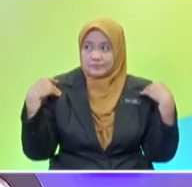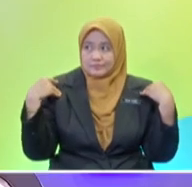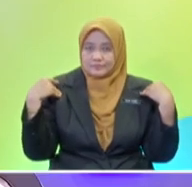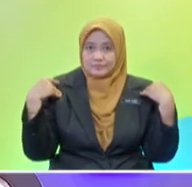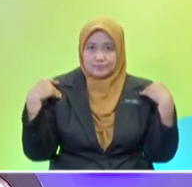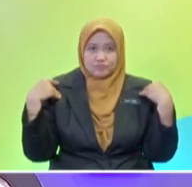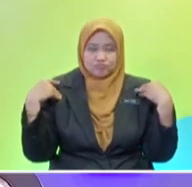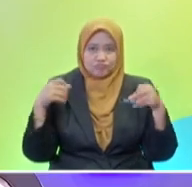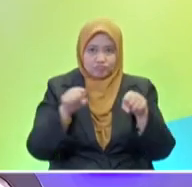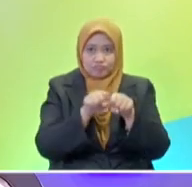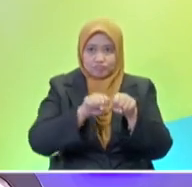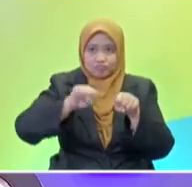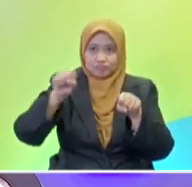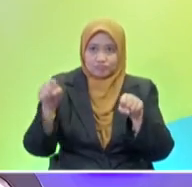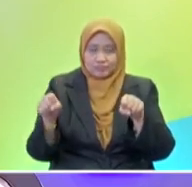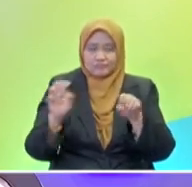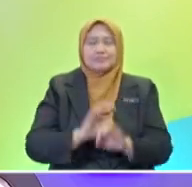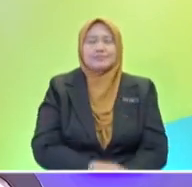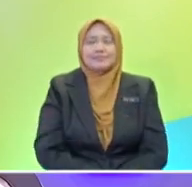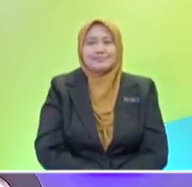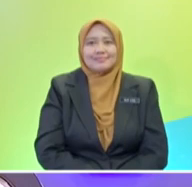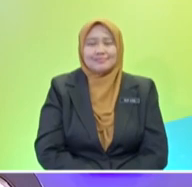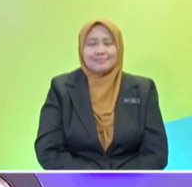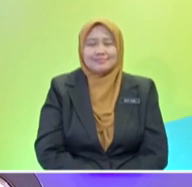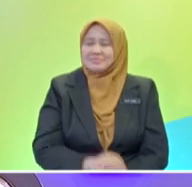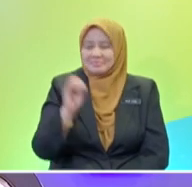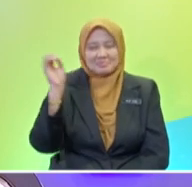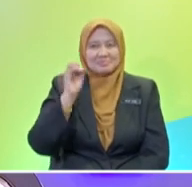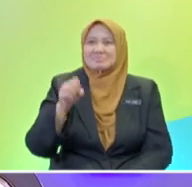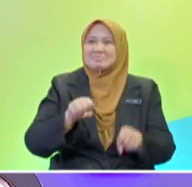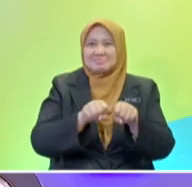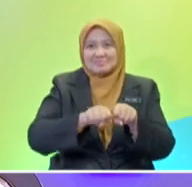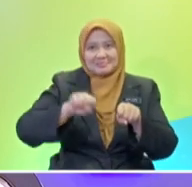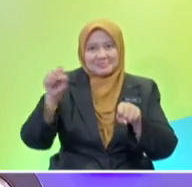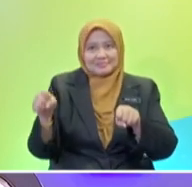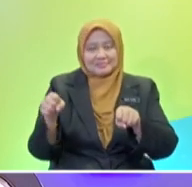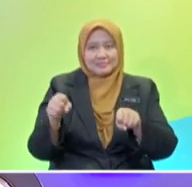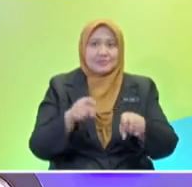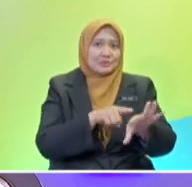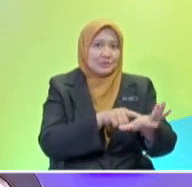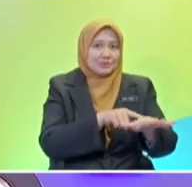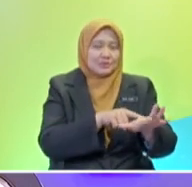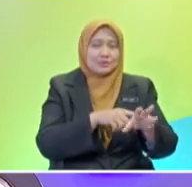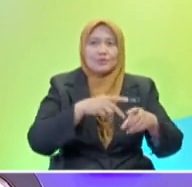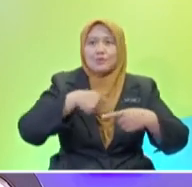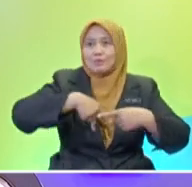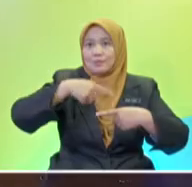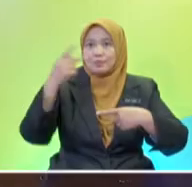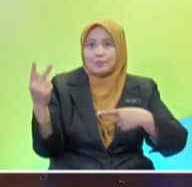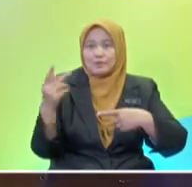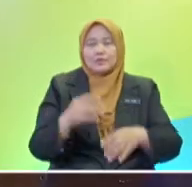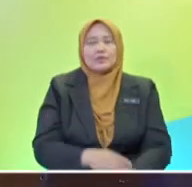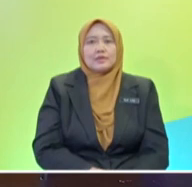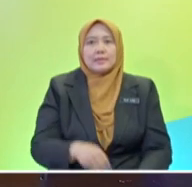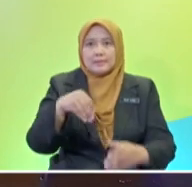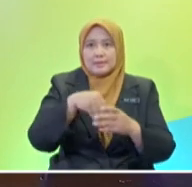Tak ada. Ha, ni antara daun yang tak bertangkai. Tangkai dia, dia dalam kategori yang dalam satu rumpun tu.